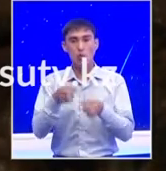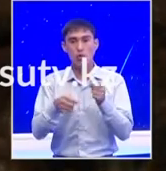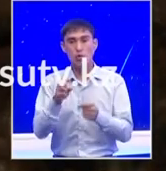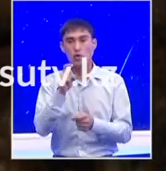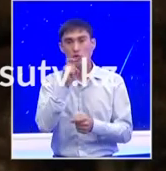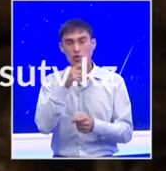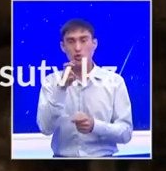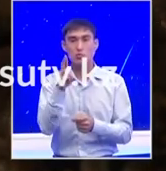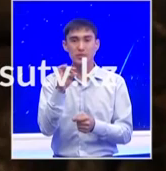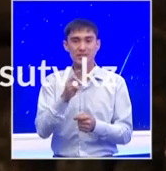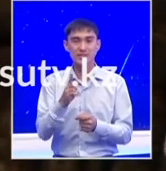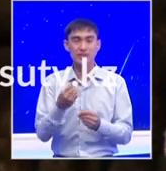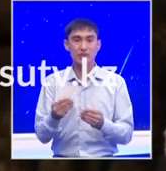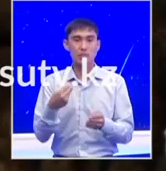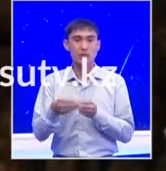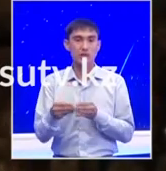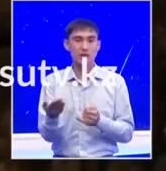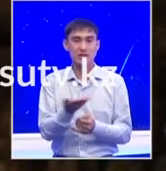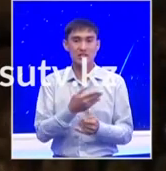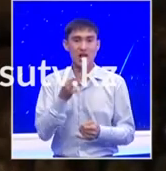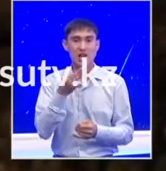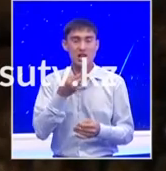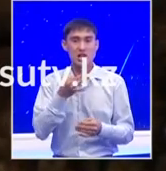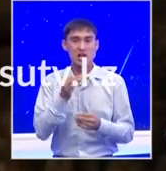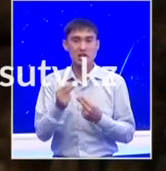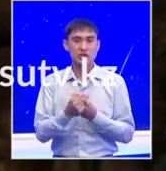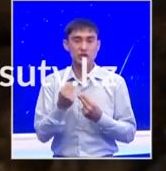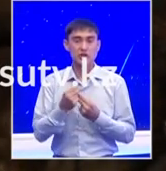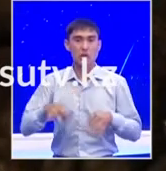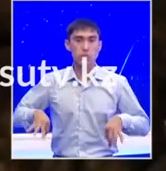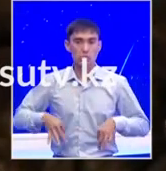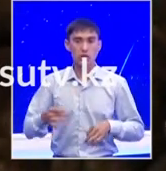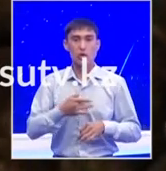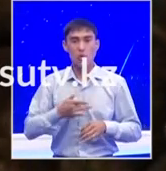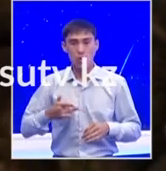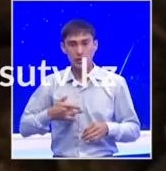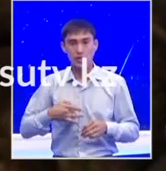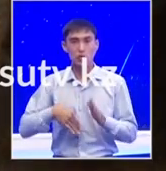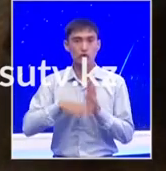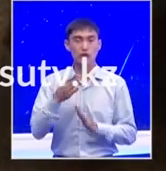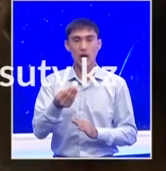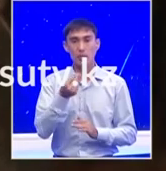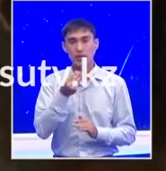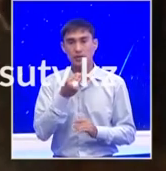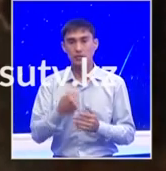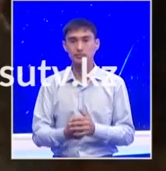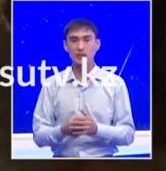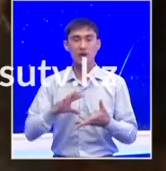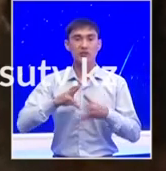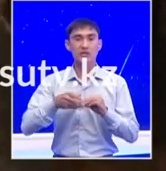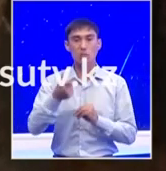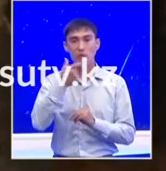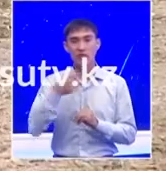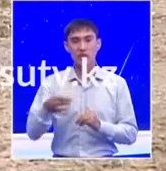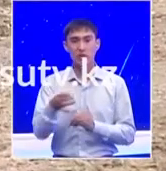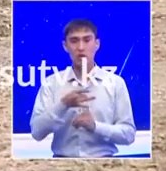региона и не только нашего приобретают кумыс для лечения болезней легких, почек, желудка, улучшения аппетита. В целом, в Панфиловском районе